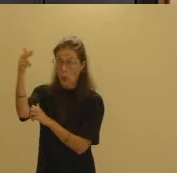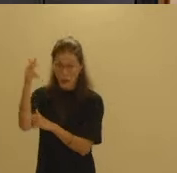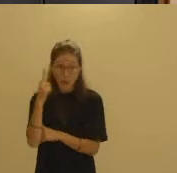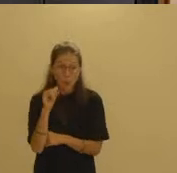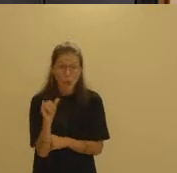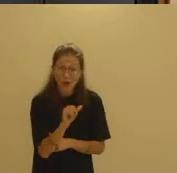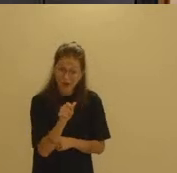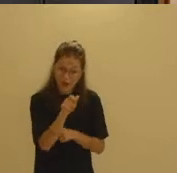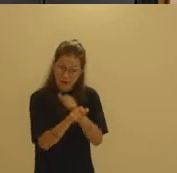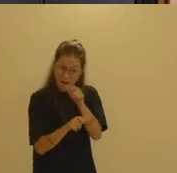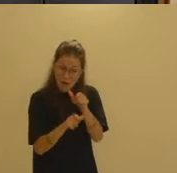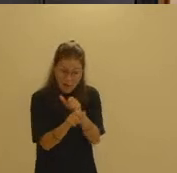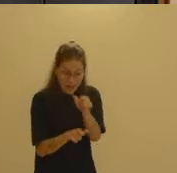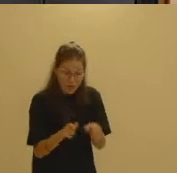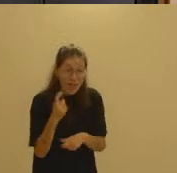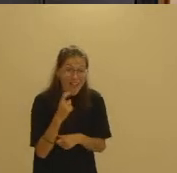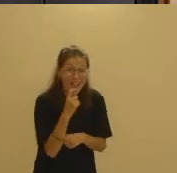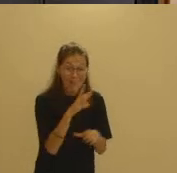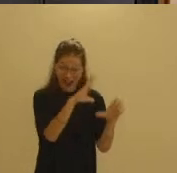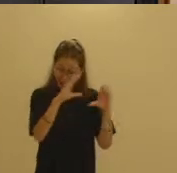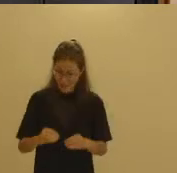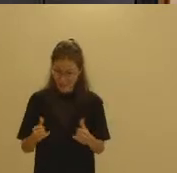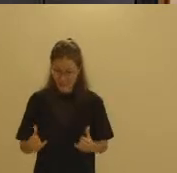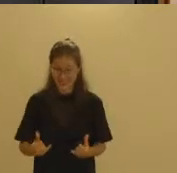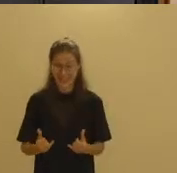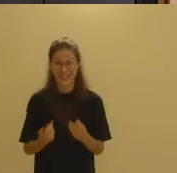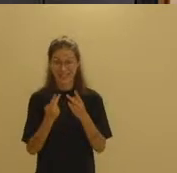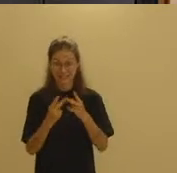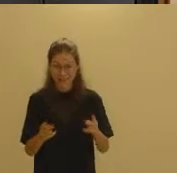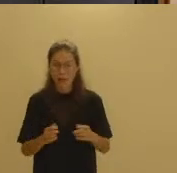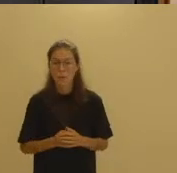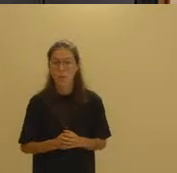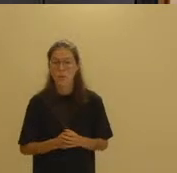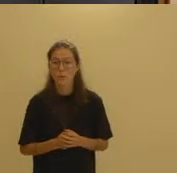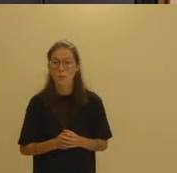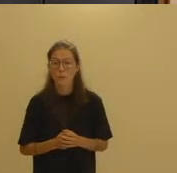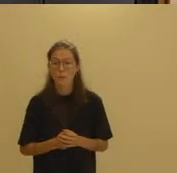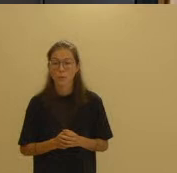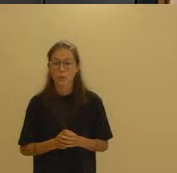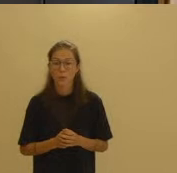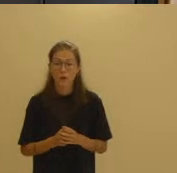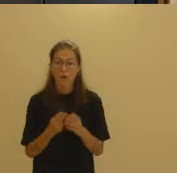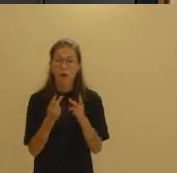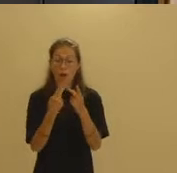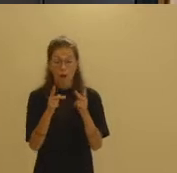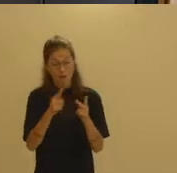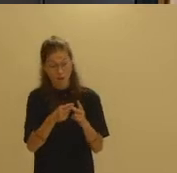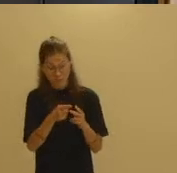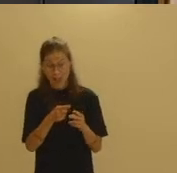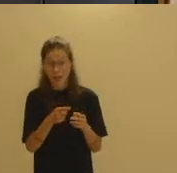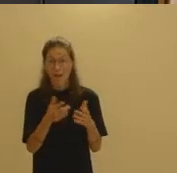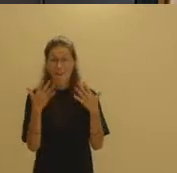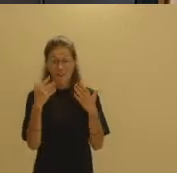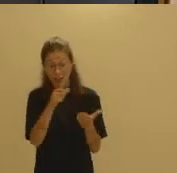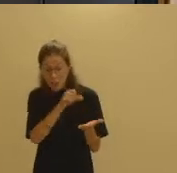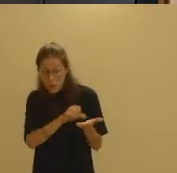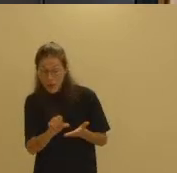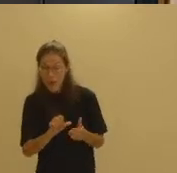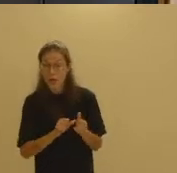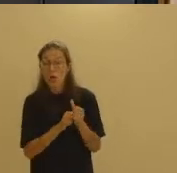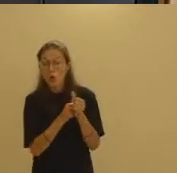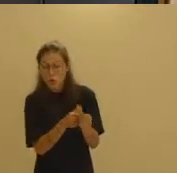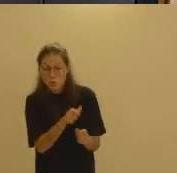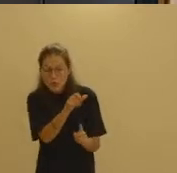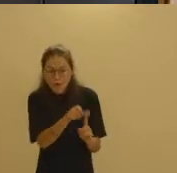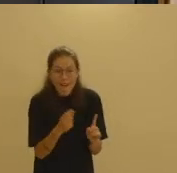élèves domiciliés sur son territoire. La participation de la commune est calculée par élève et par